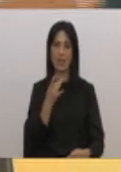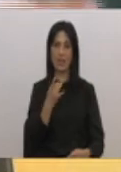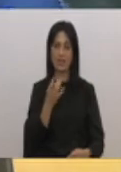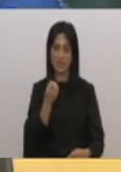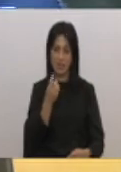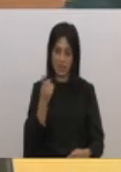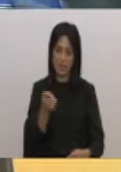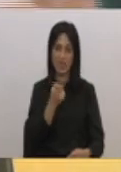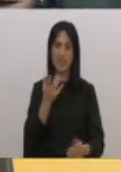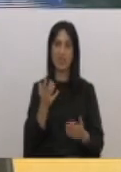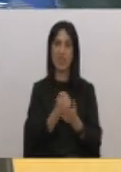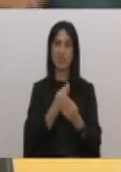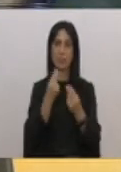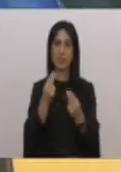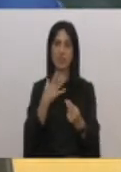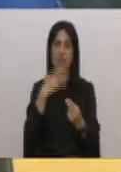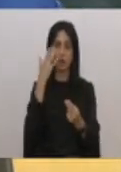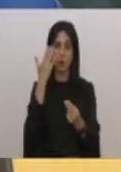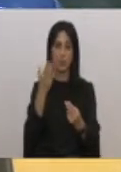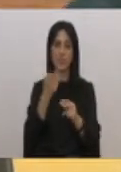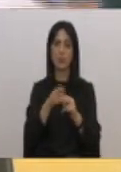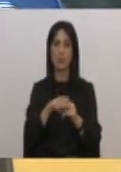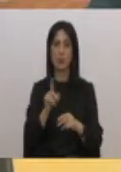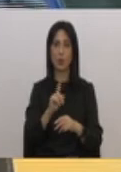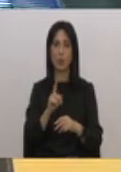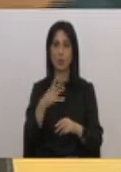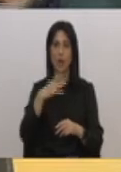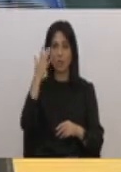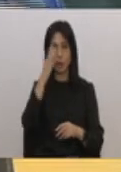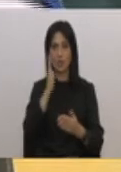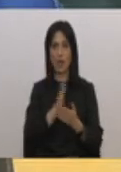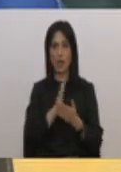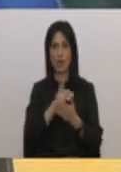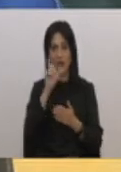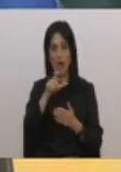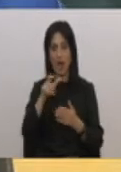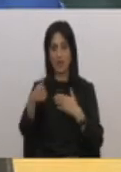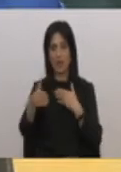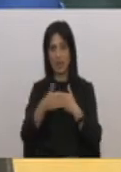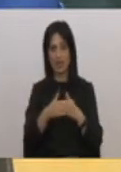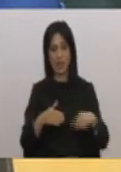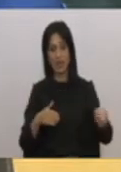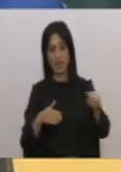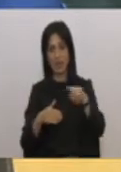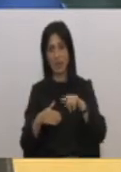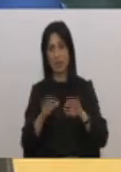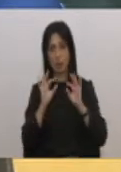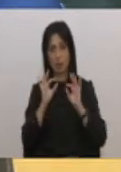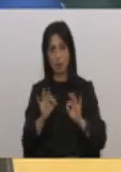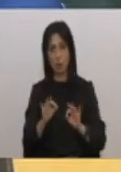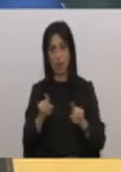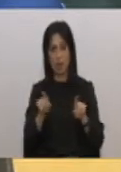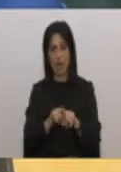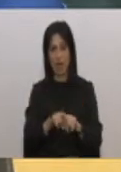მორიგჯერზე გამარჯვებას მისცემს ქართულ ოცნებას, იმიტომ რომ ქართული ოცნება არის ხალხთან ახლოს და თქვენ აი სწორედაც აი